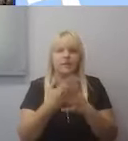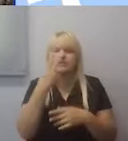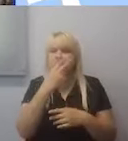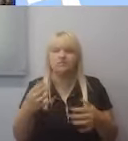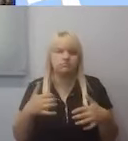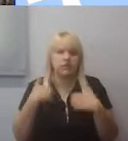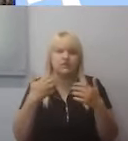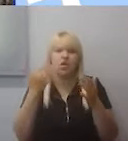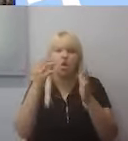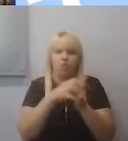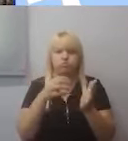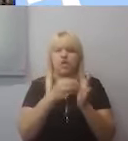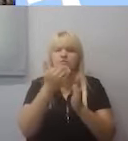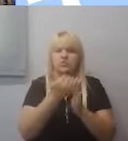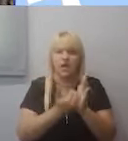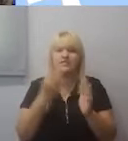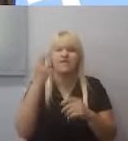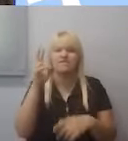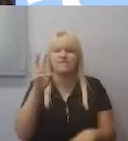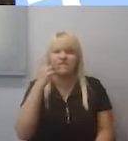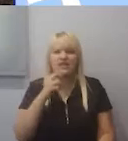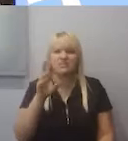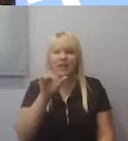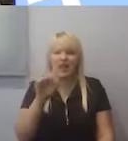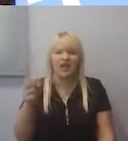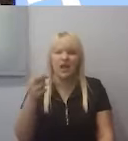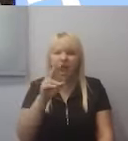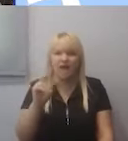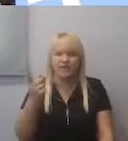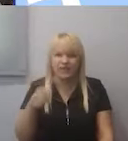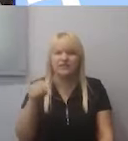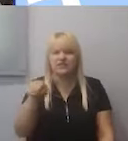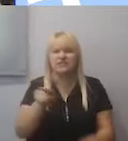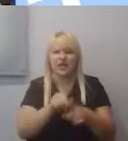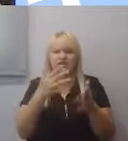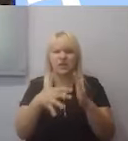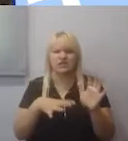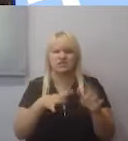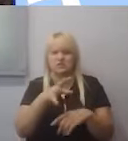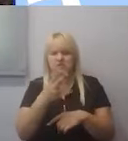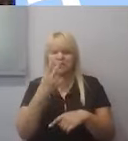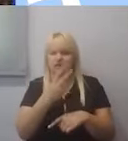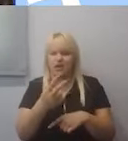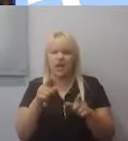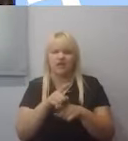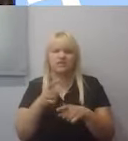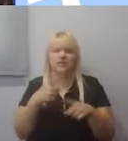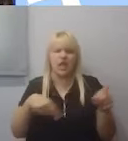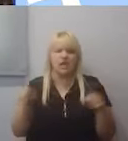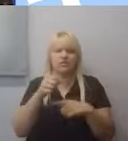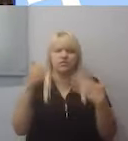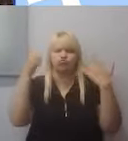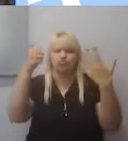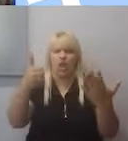tad vecmilgrāvij es rēķināju arī fertizer terminālu tad ir seši no tām